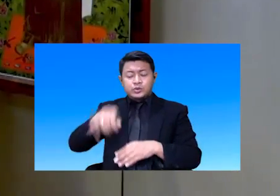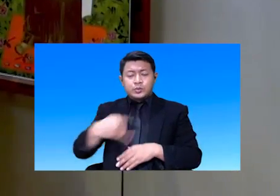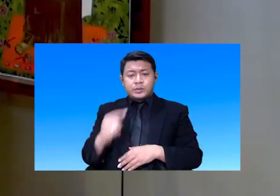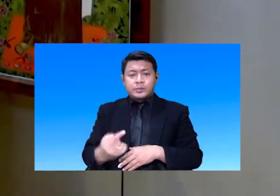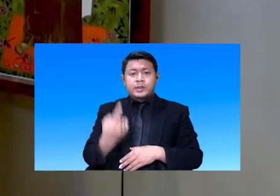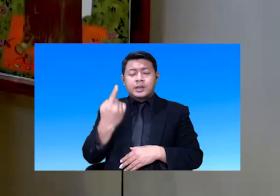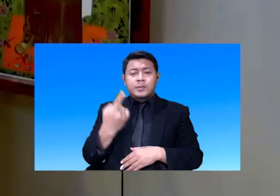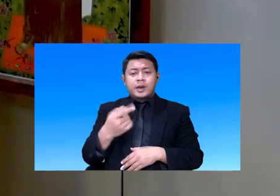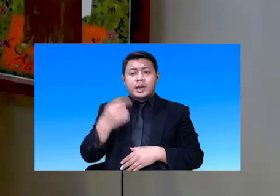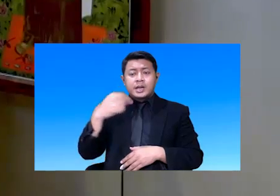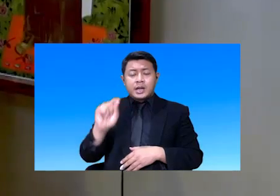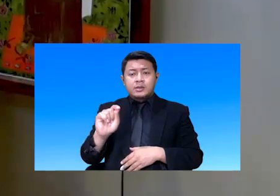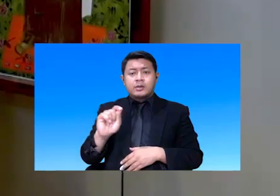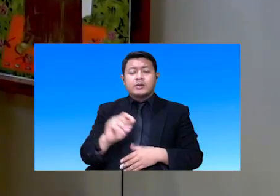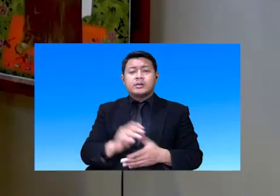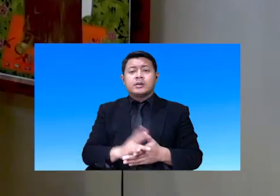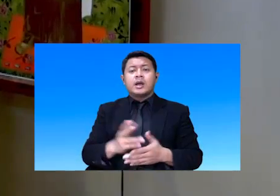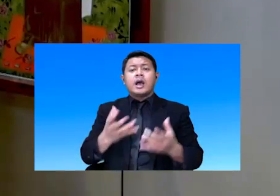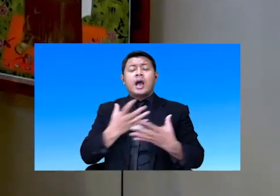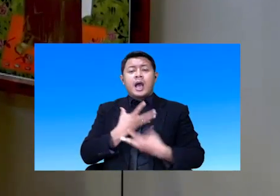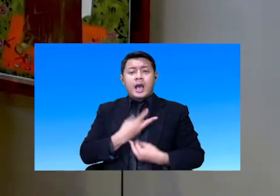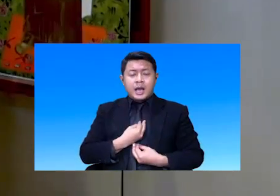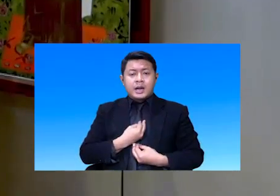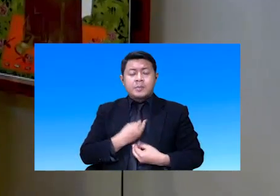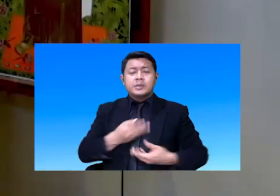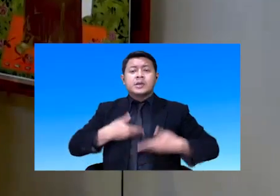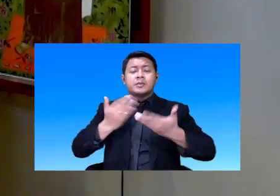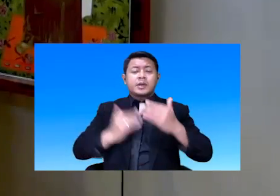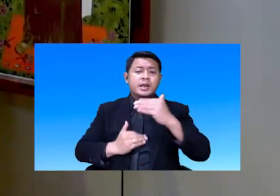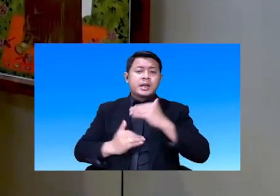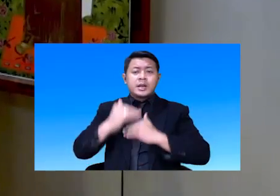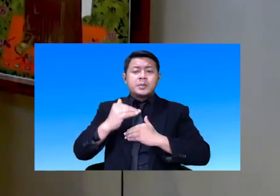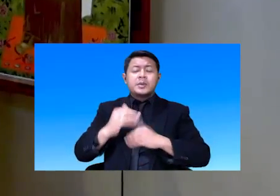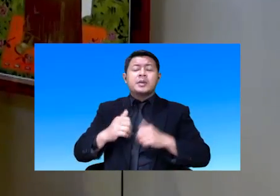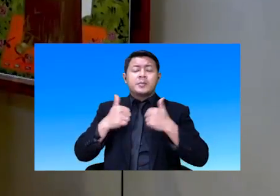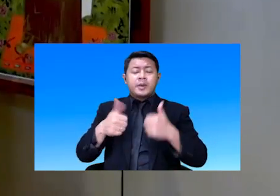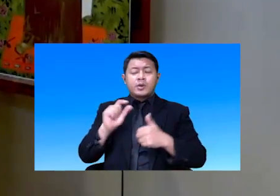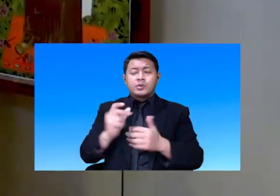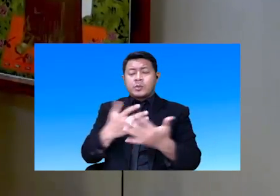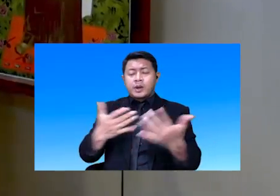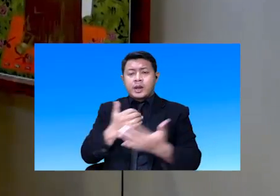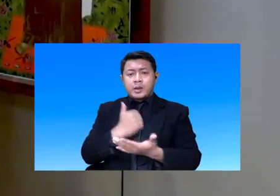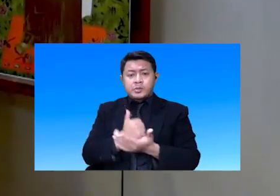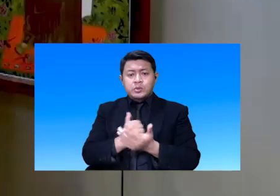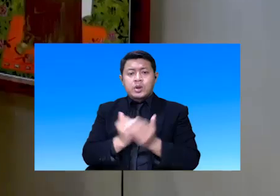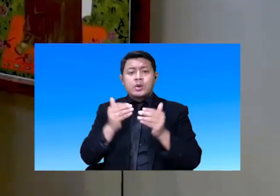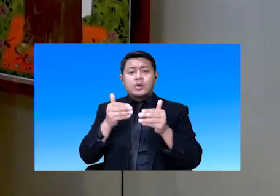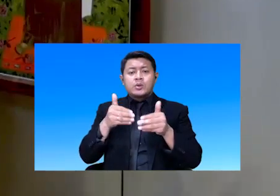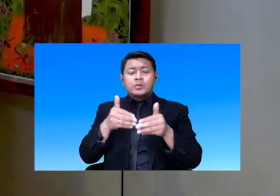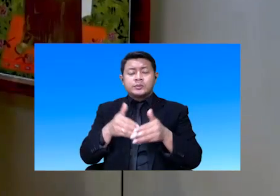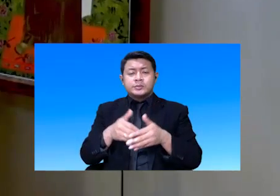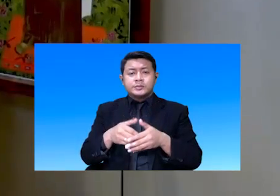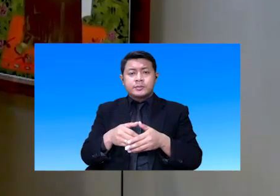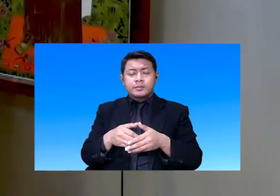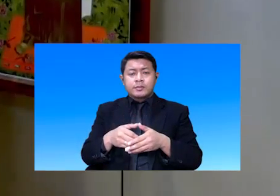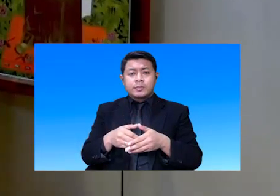sebagai komunitas-komunitas Jumat pertama, perkantoran misalnya, kita diharapkan memberikan yang lebih baik bagi